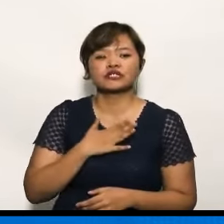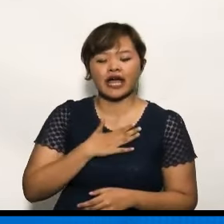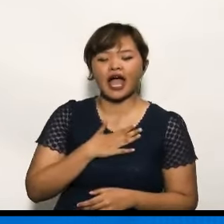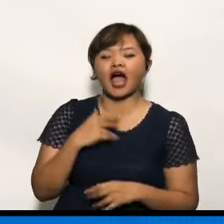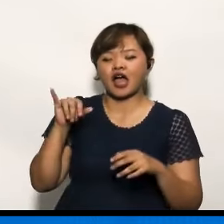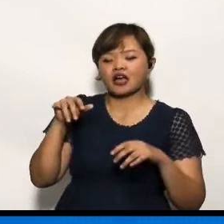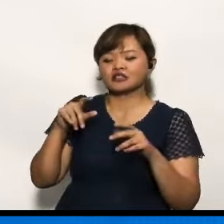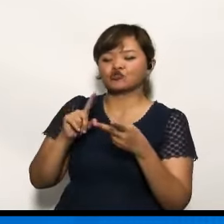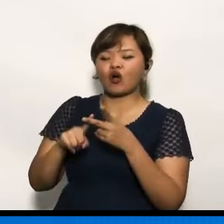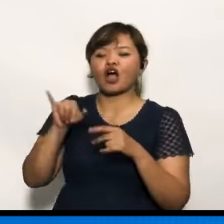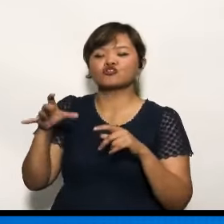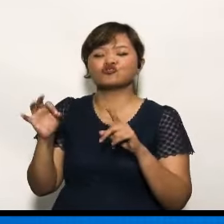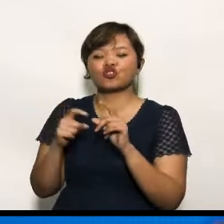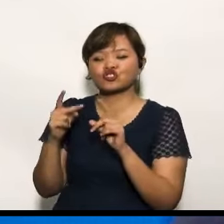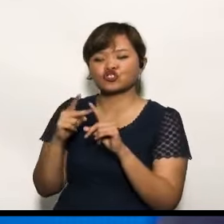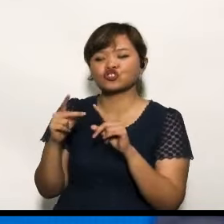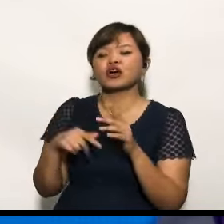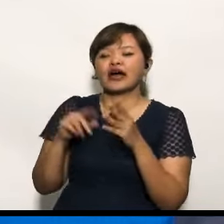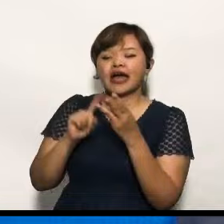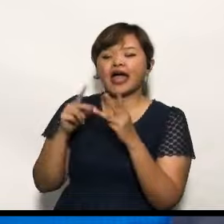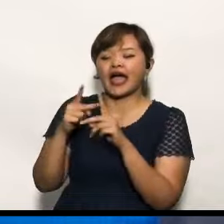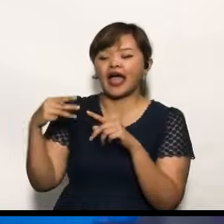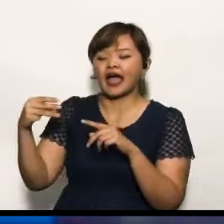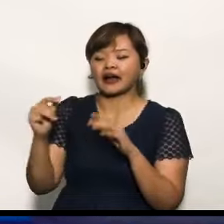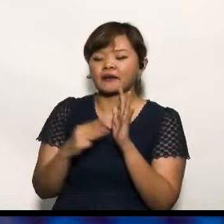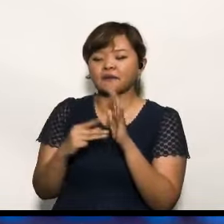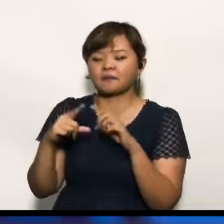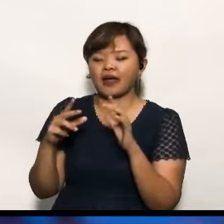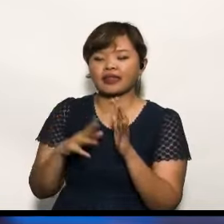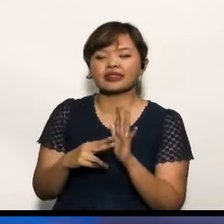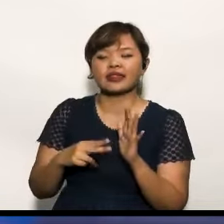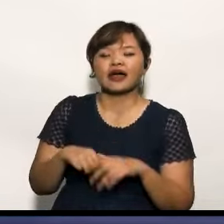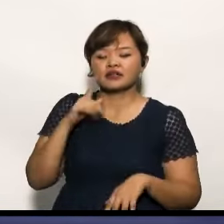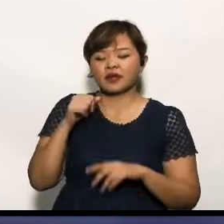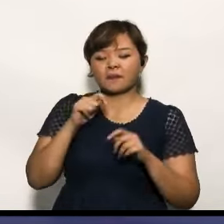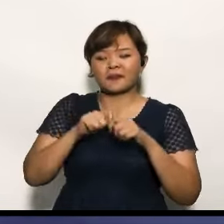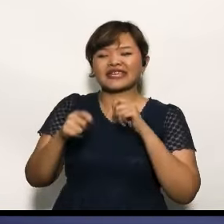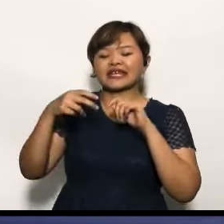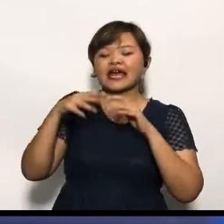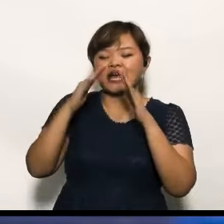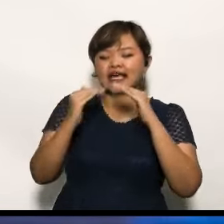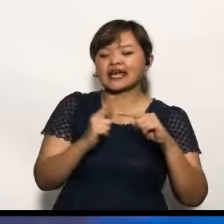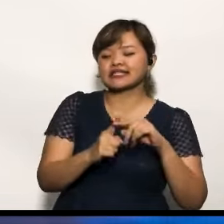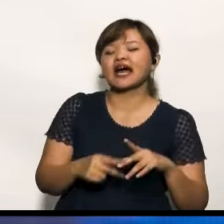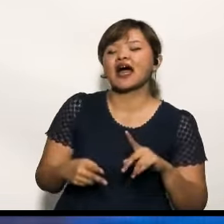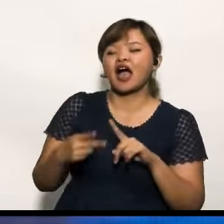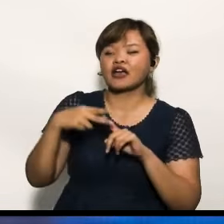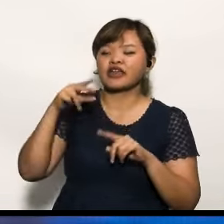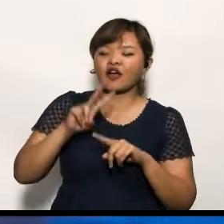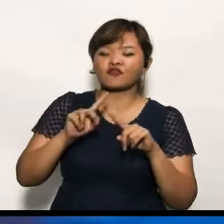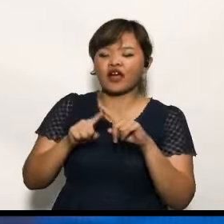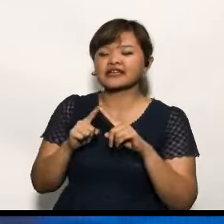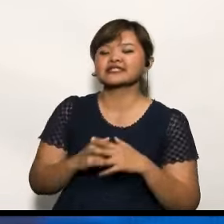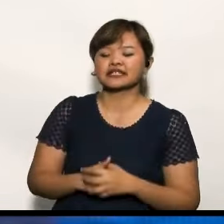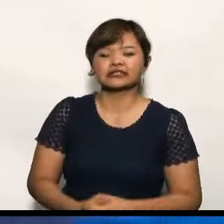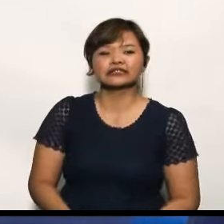saya Pastor Josh dan Pastor Herman membangun gereja FX, English Service. Saya gak tahu Pastor Josh ingat atau